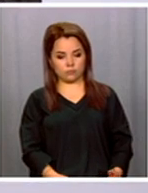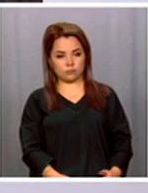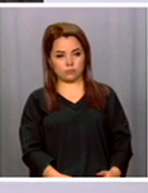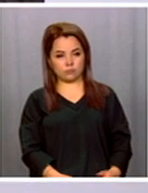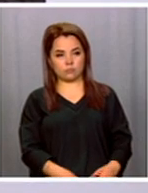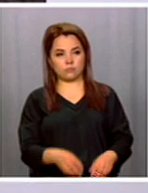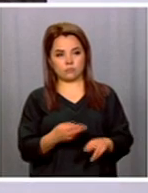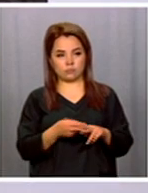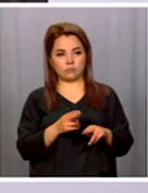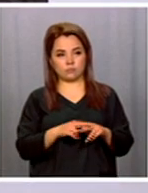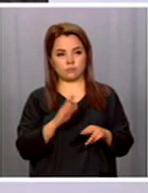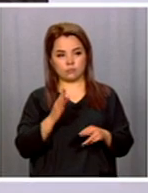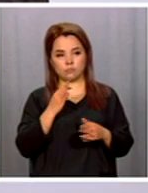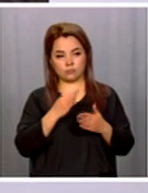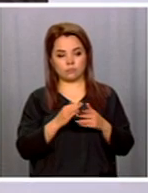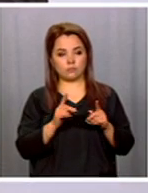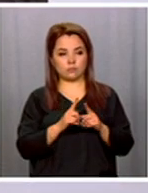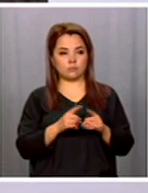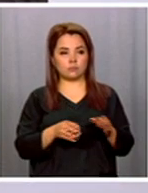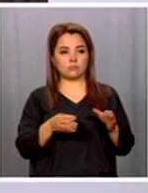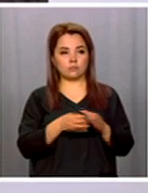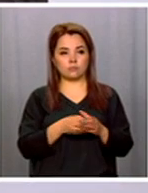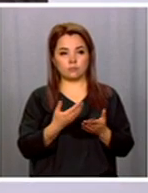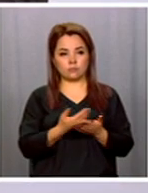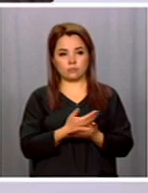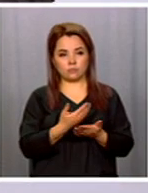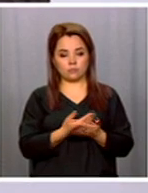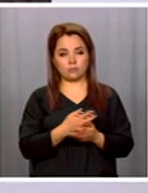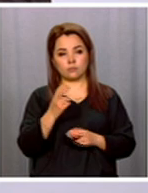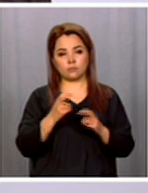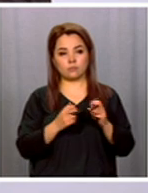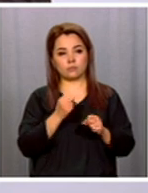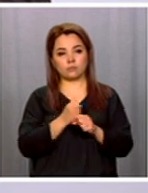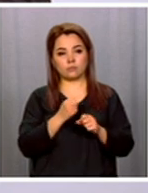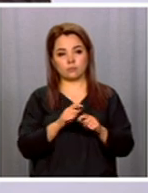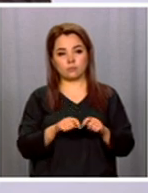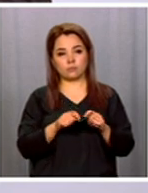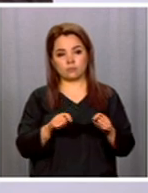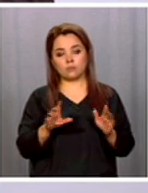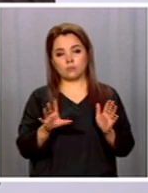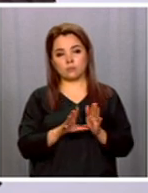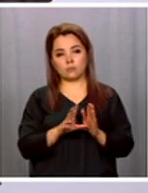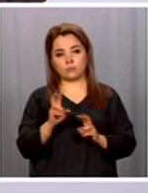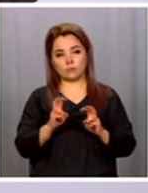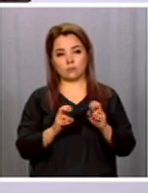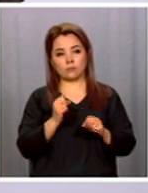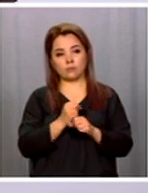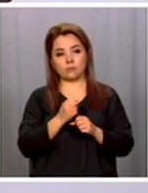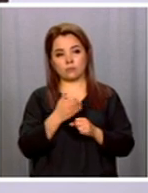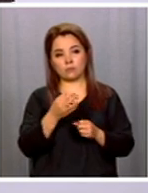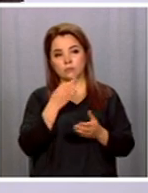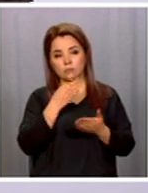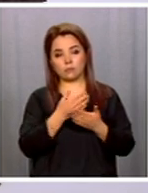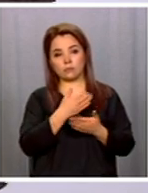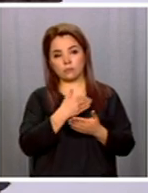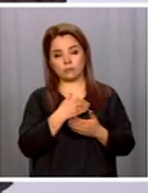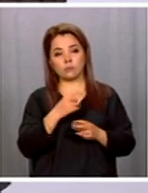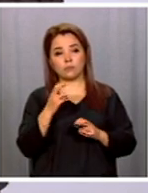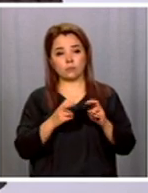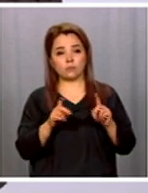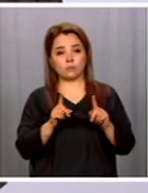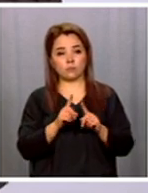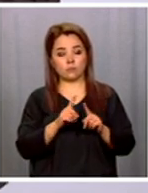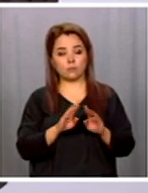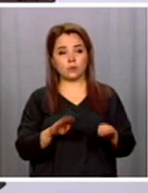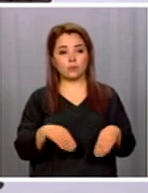Олай болса, осы саланың тағы да бір өңдеуші өнеркәсіптің тағы бір саласы, біз энергетикаға тоқталып өтейік. Энергетика өндіру,